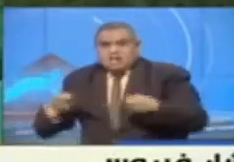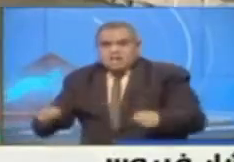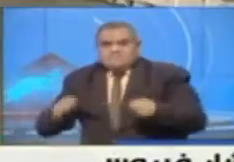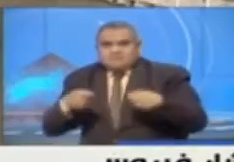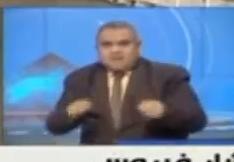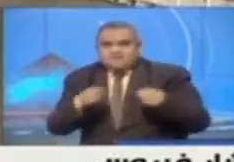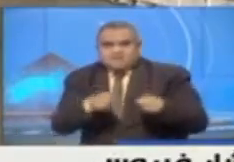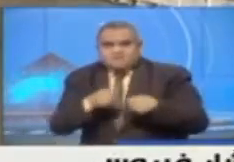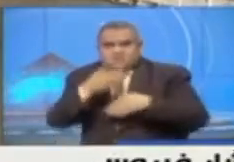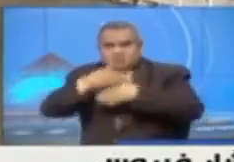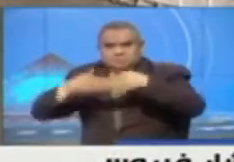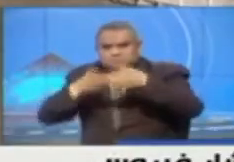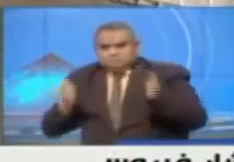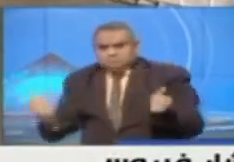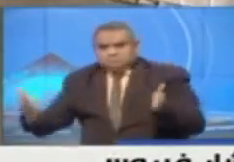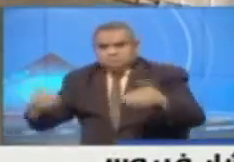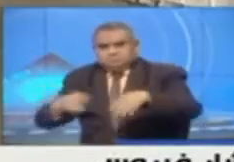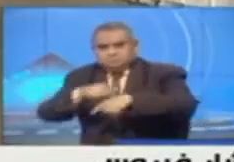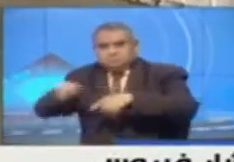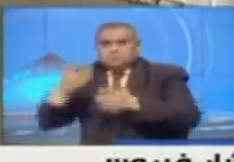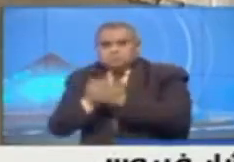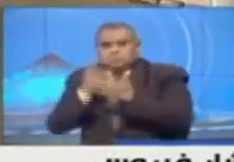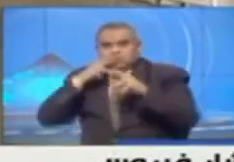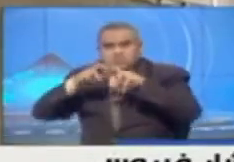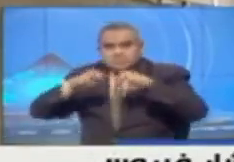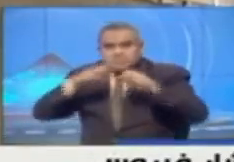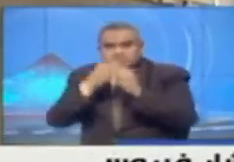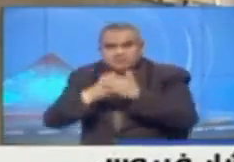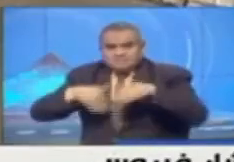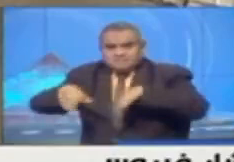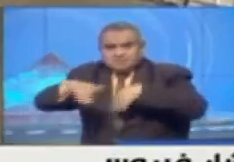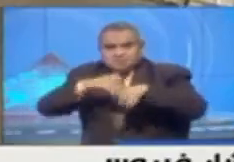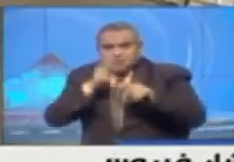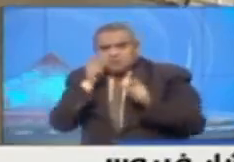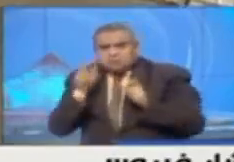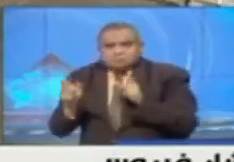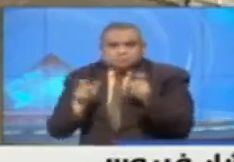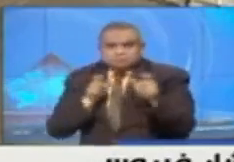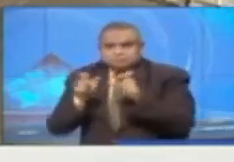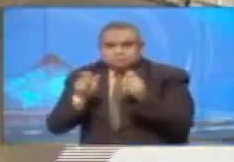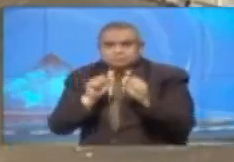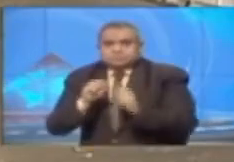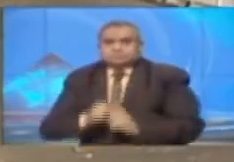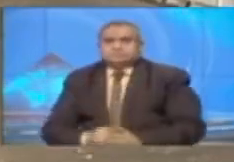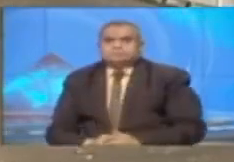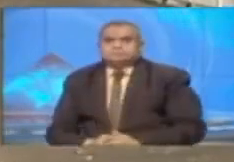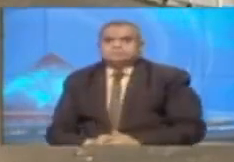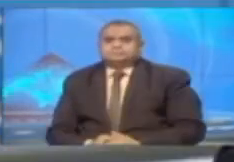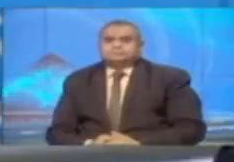المباني السكنية وأقيمت نقاط للتفتيش للحركة في الشوارع.